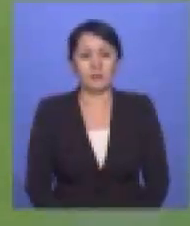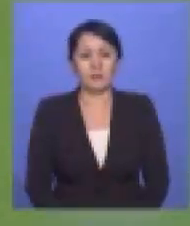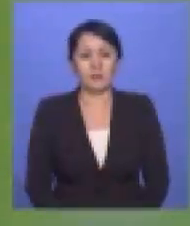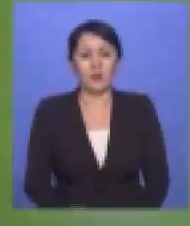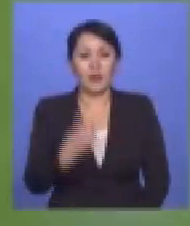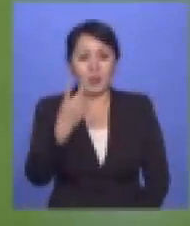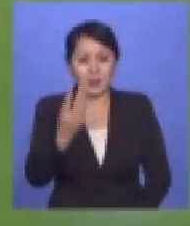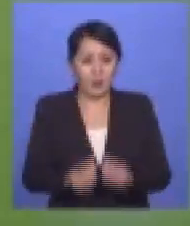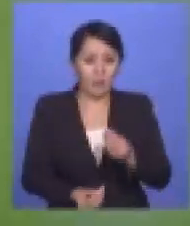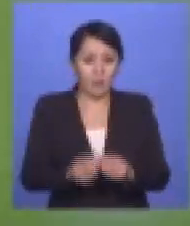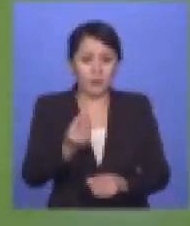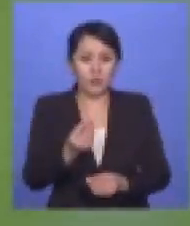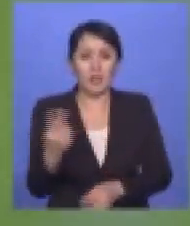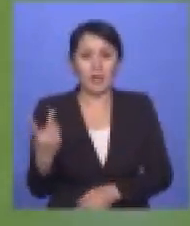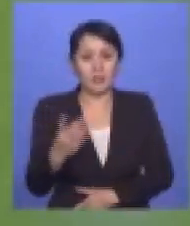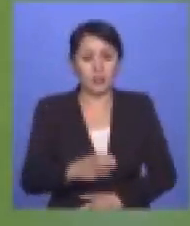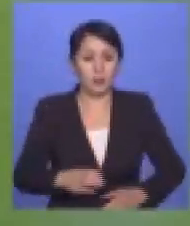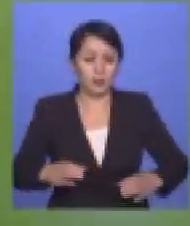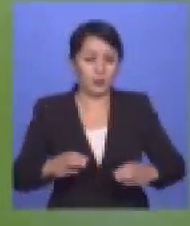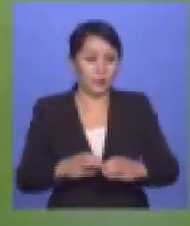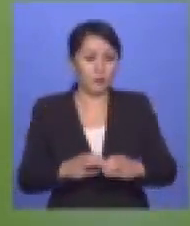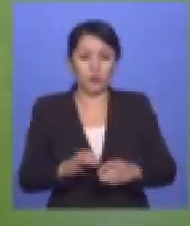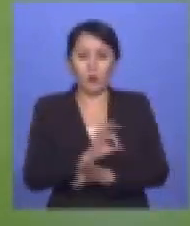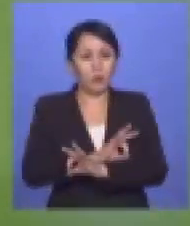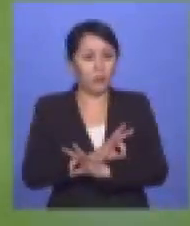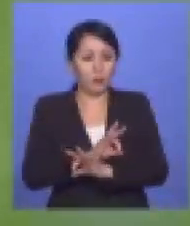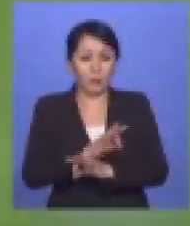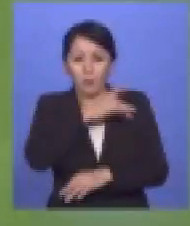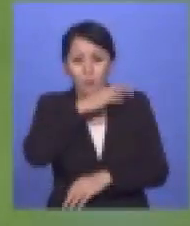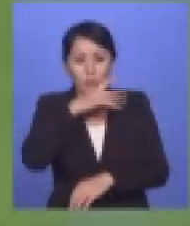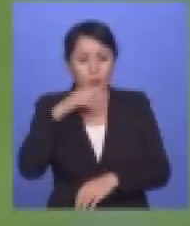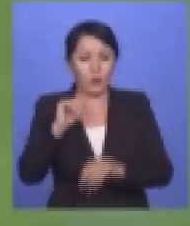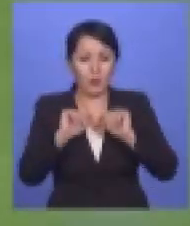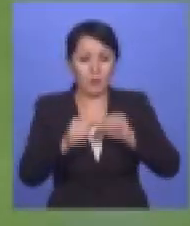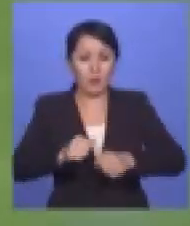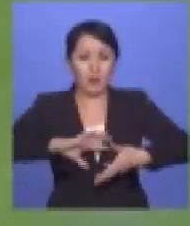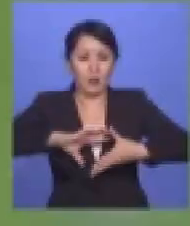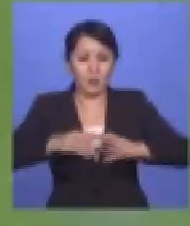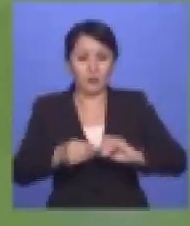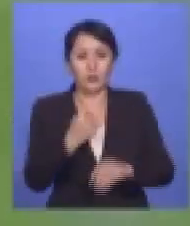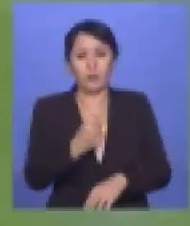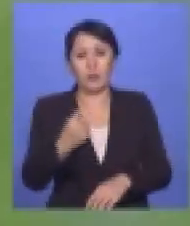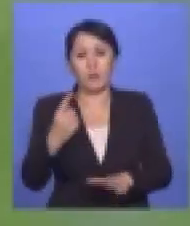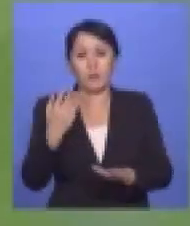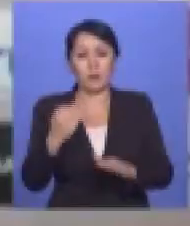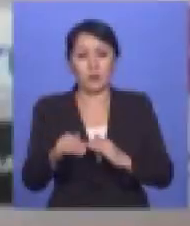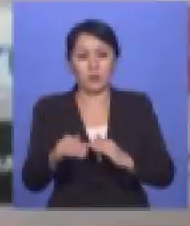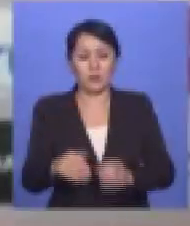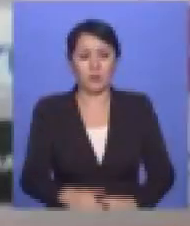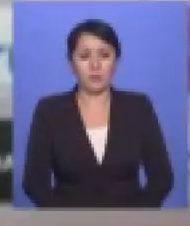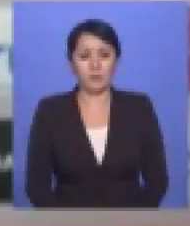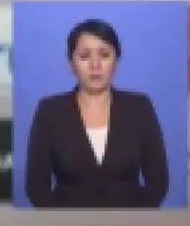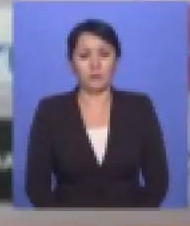Ал екінші тайм барысында қос ұжымның да көзге түсетін керемет мүмкіндіктері болды. Бірақ қорытынды есеп 1-1 есебімен аяқталды.